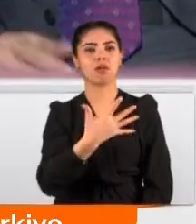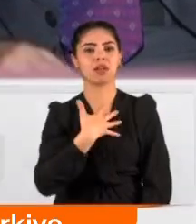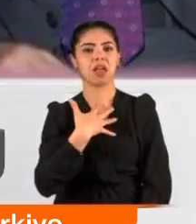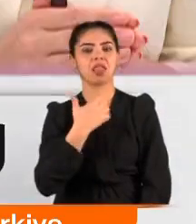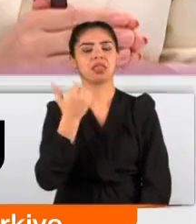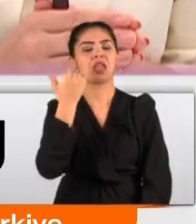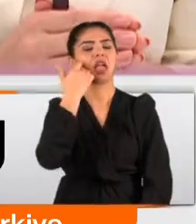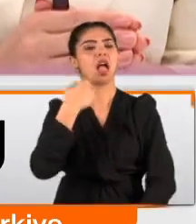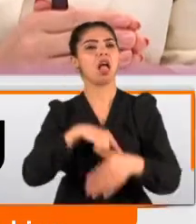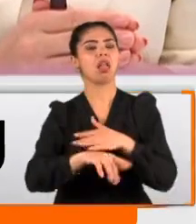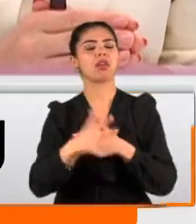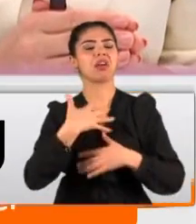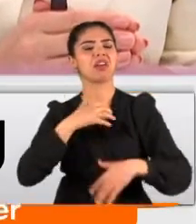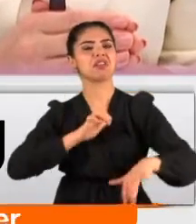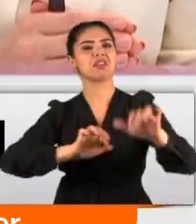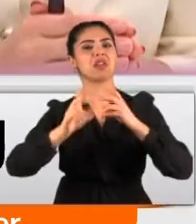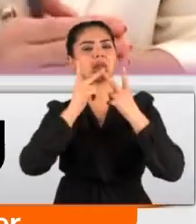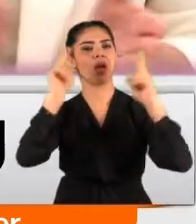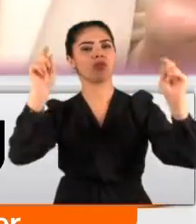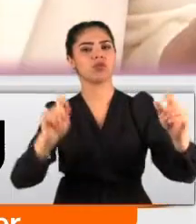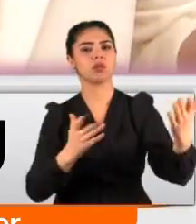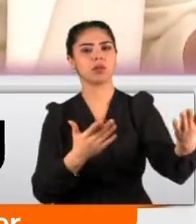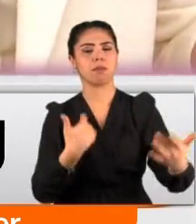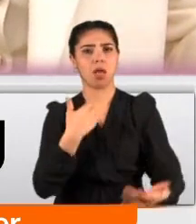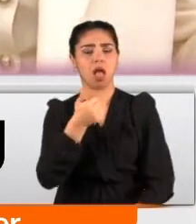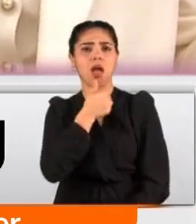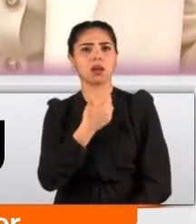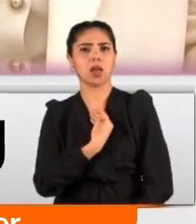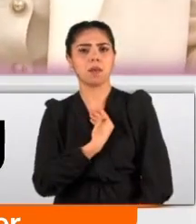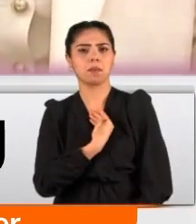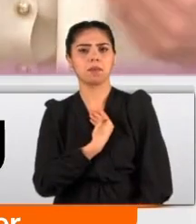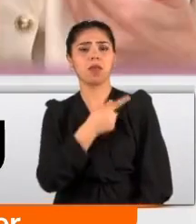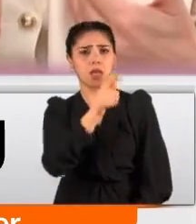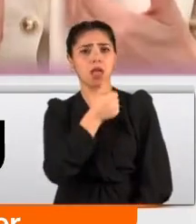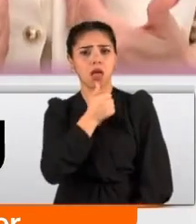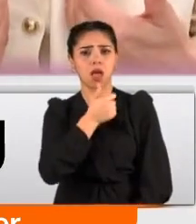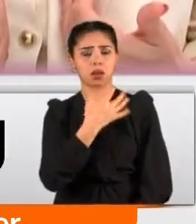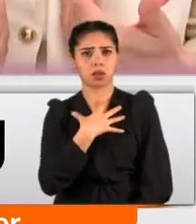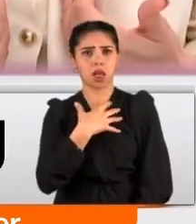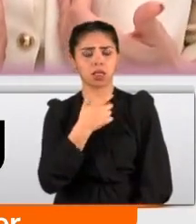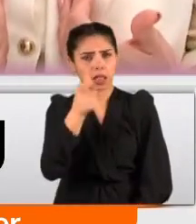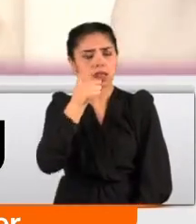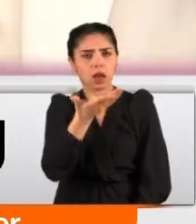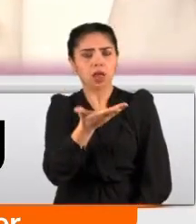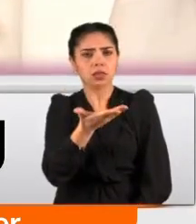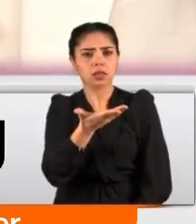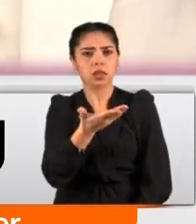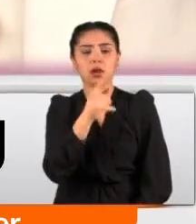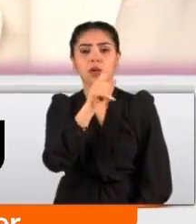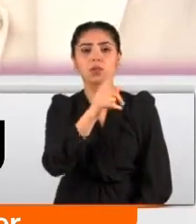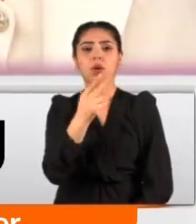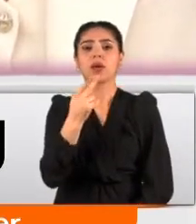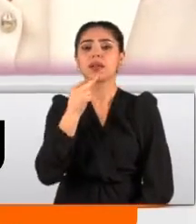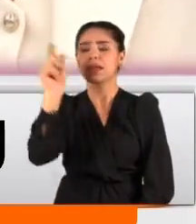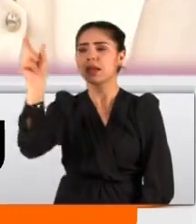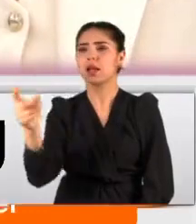ihanetini savundu. Ben de bir erkeğim ya. Ya şimdi affedersiniz, oraya erkeksiniz anladım. De nefsinize sahip çıkarsınız. Gözünde yaş,